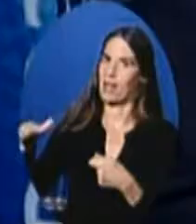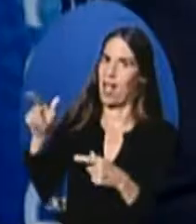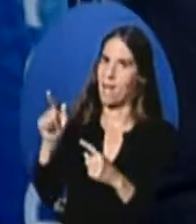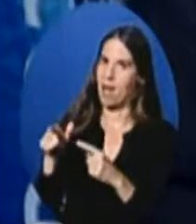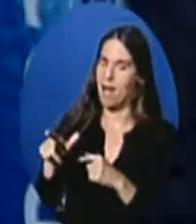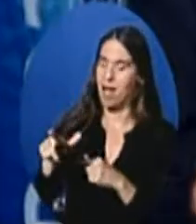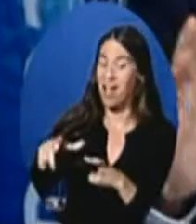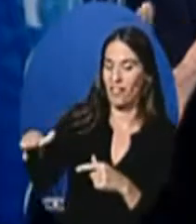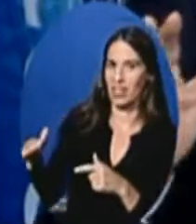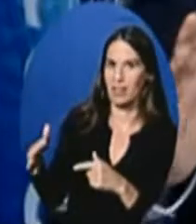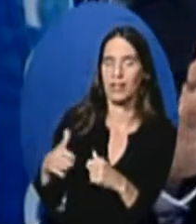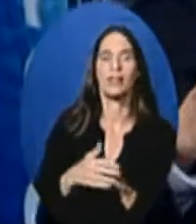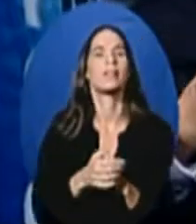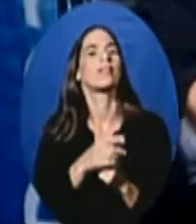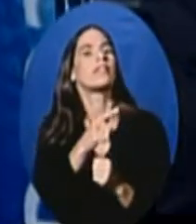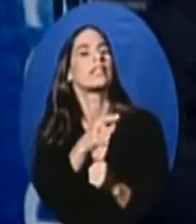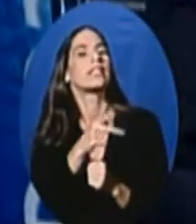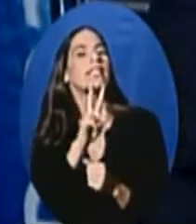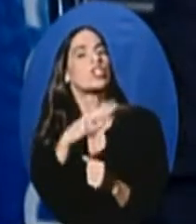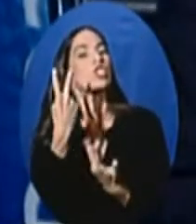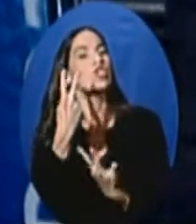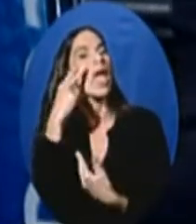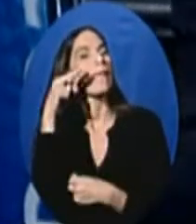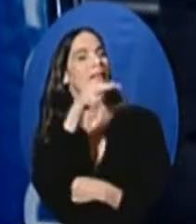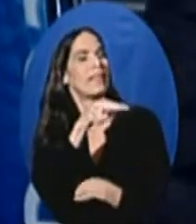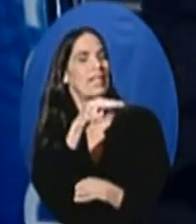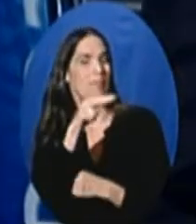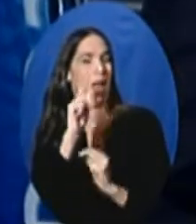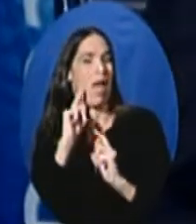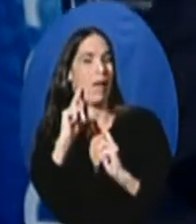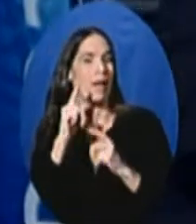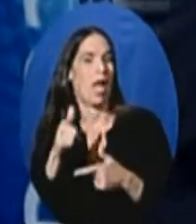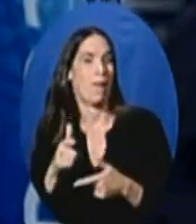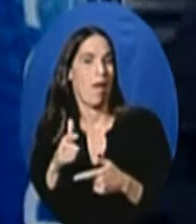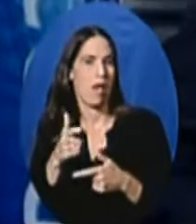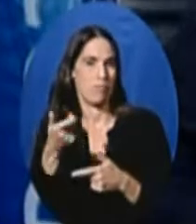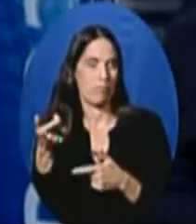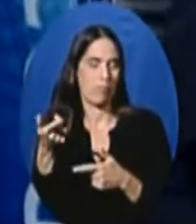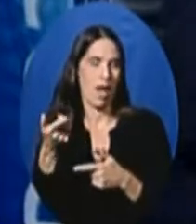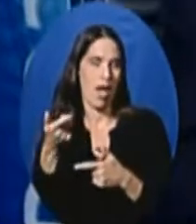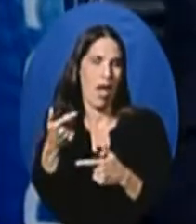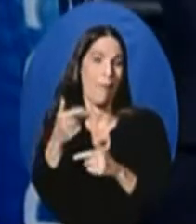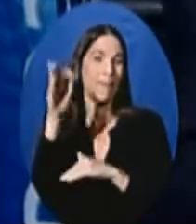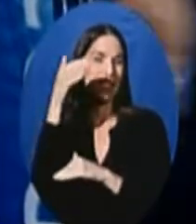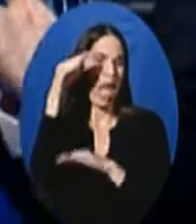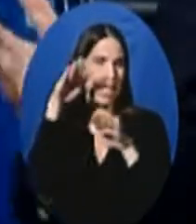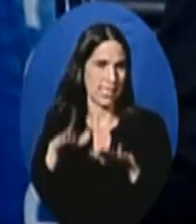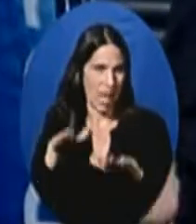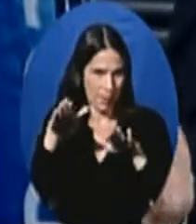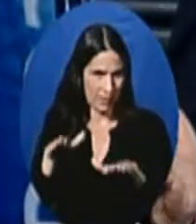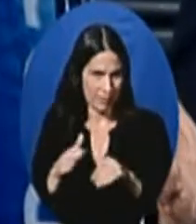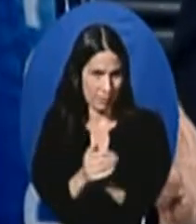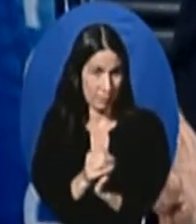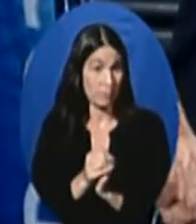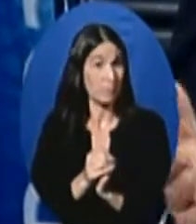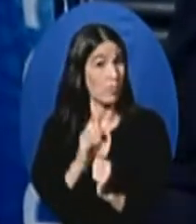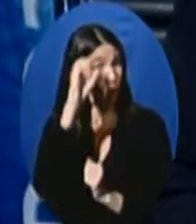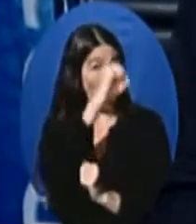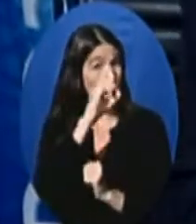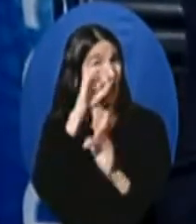יורם שוויצר, יש שני היבטים למלחמה במדינה האסלאמית, כמו שהם קוראים, ISIS. אחד, אובמה התחיל להפציץ